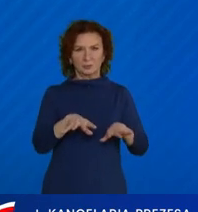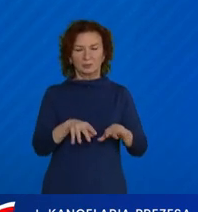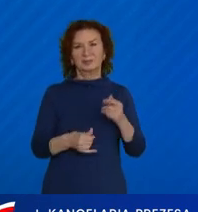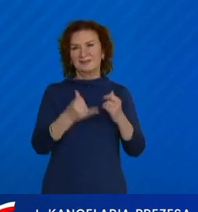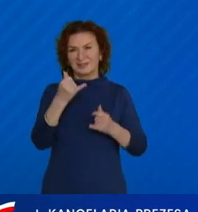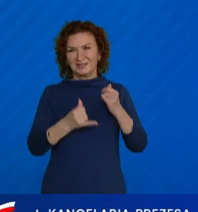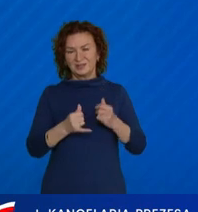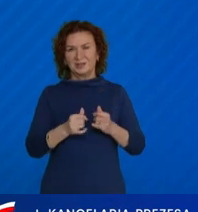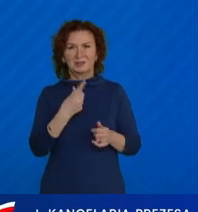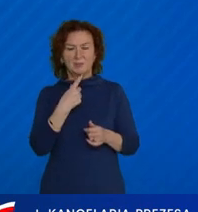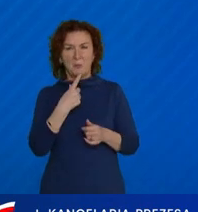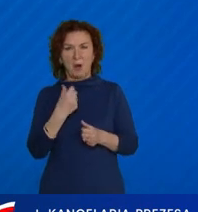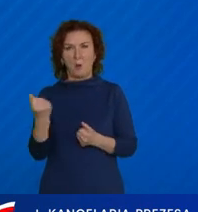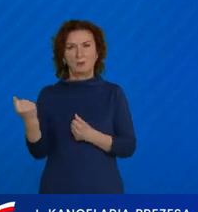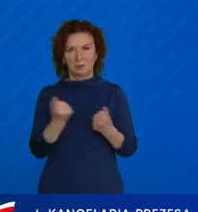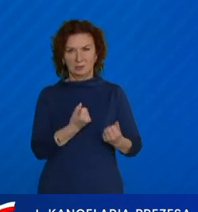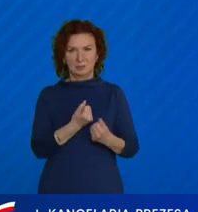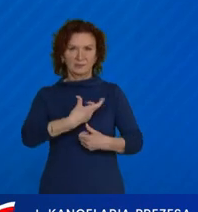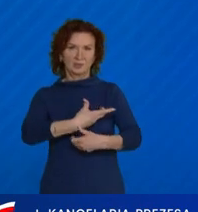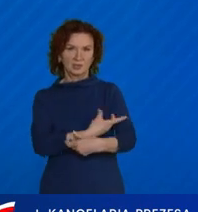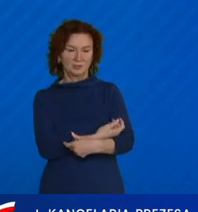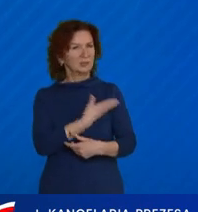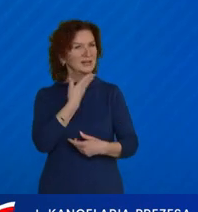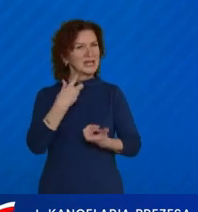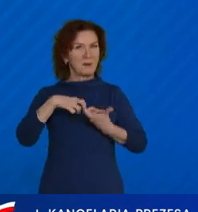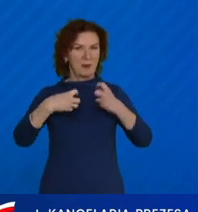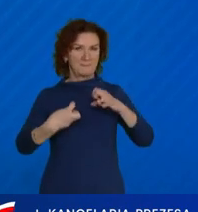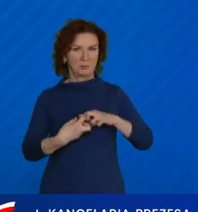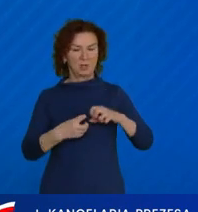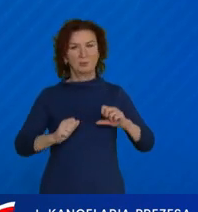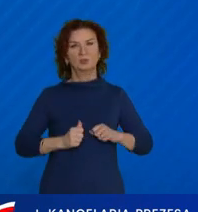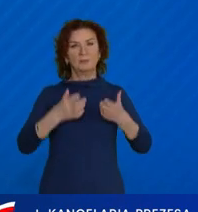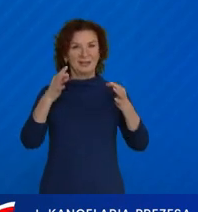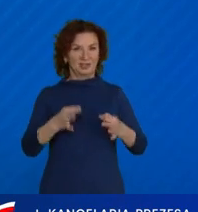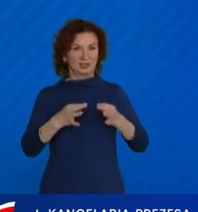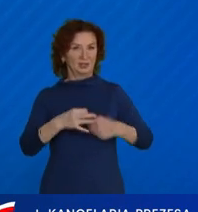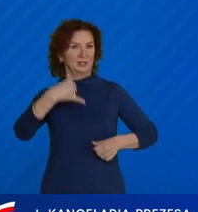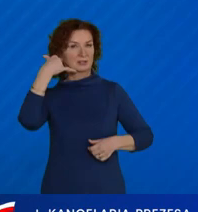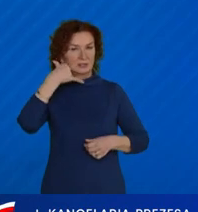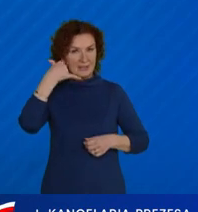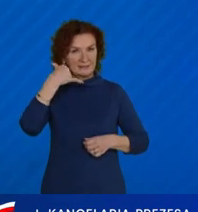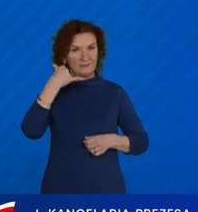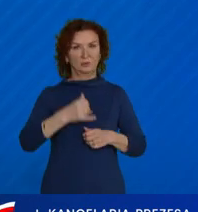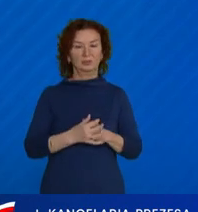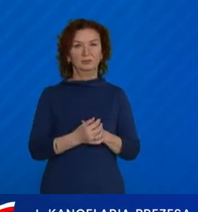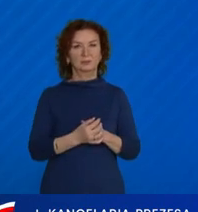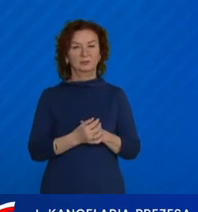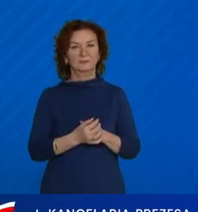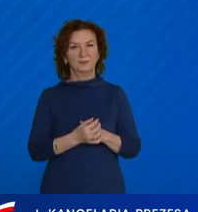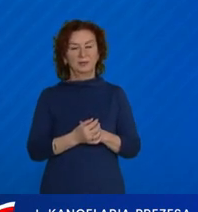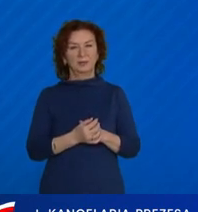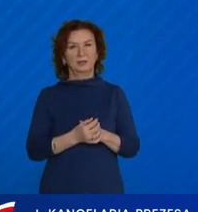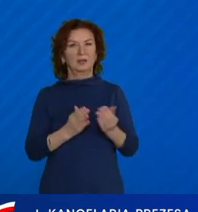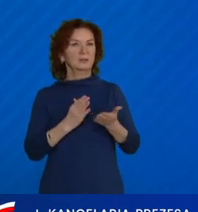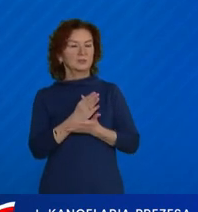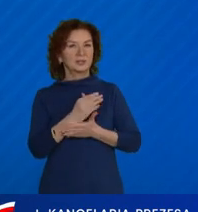szczepionek, które cały czas dzisiaj mamy, nie ma problemu, żeby dzisiaj zadzwonić i za